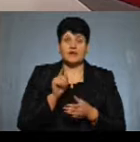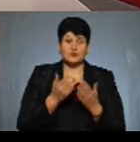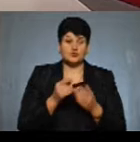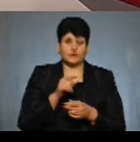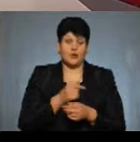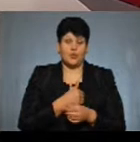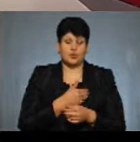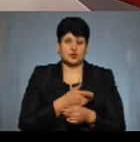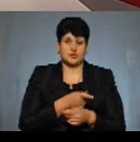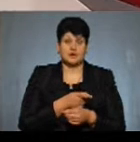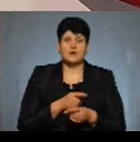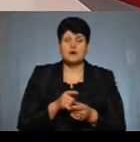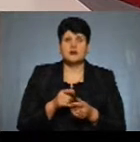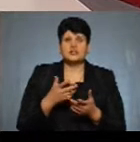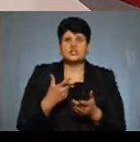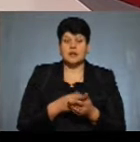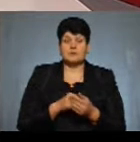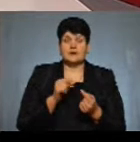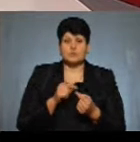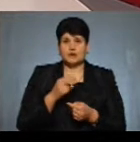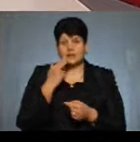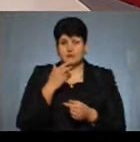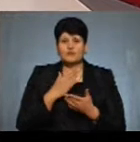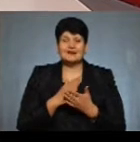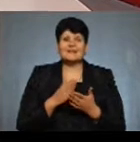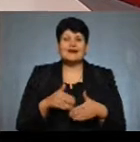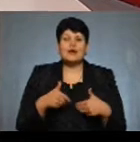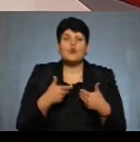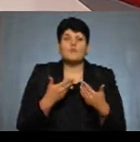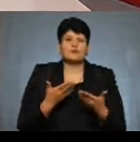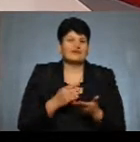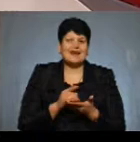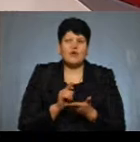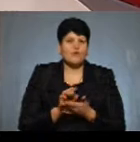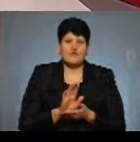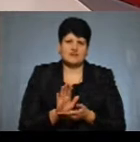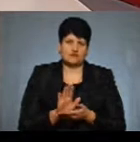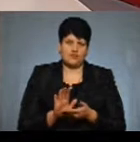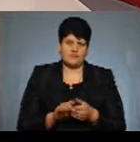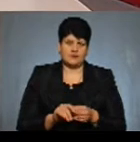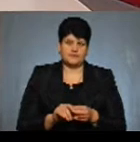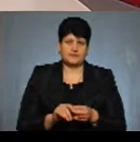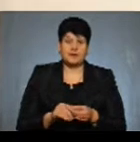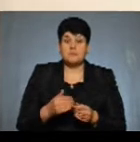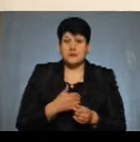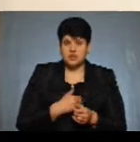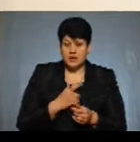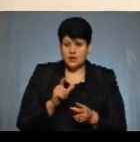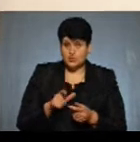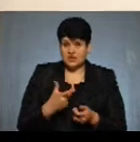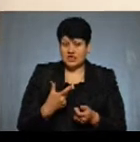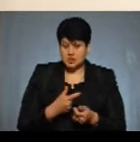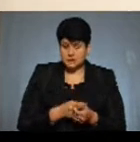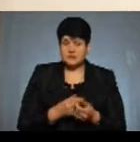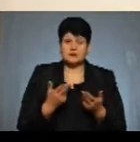Якщо вона хоче, звичайно, тому що щеплення проти грипу, вони є рекомендовані. Тобто, вони не є обов'язкові, є рекомендовані. Бажає людина